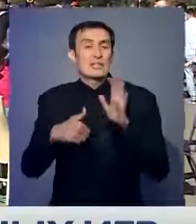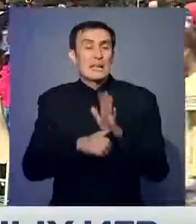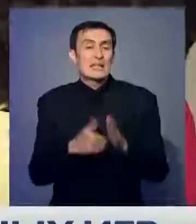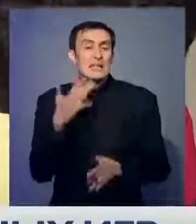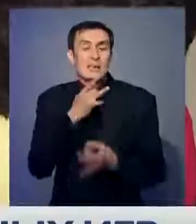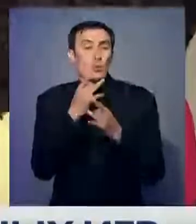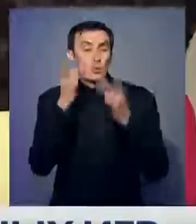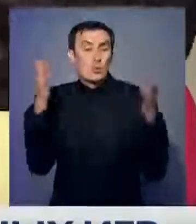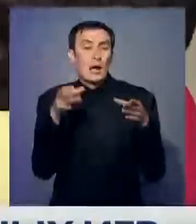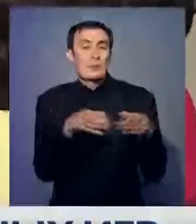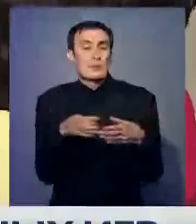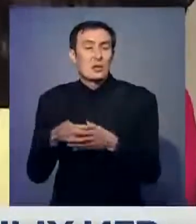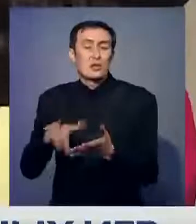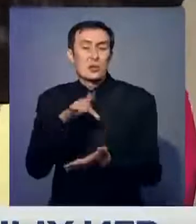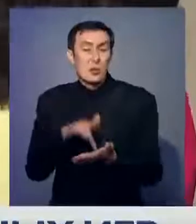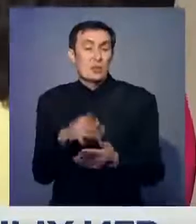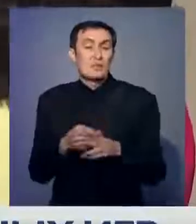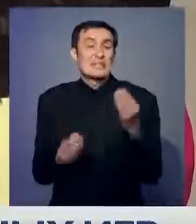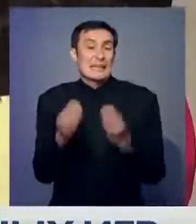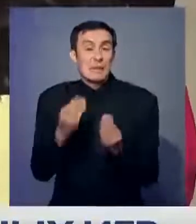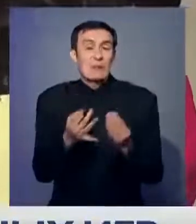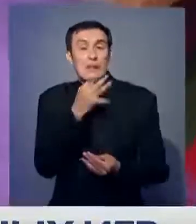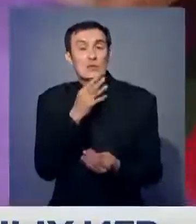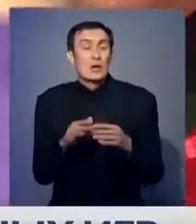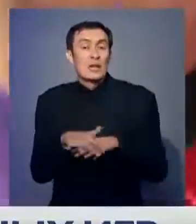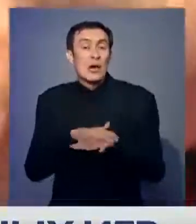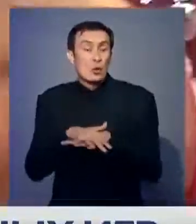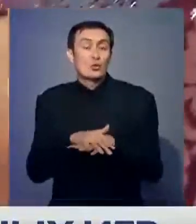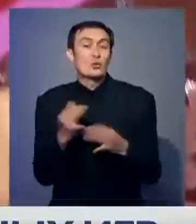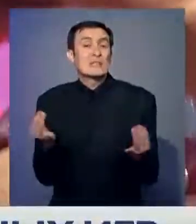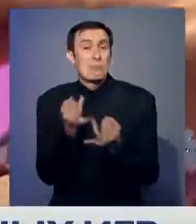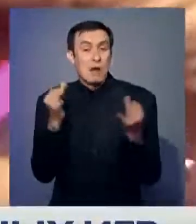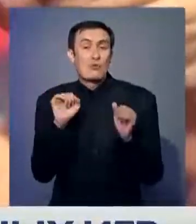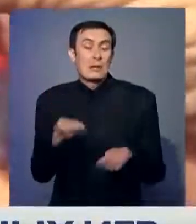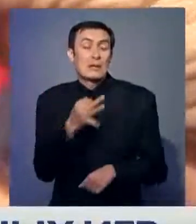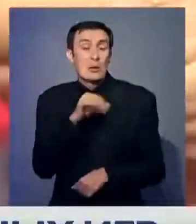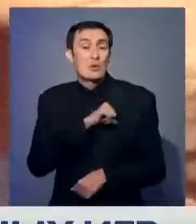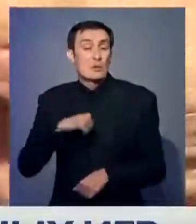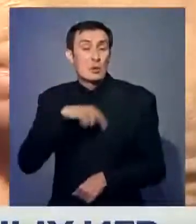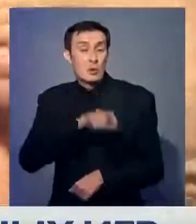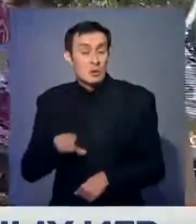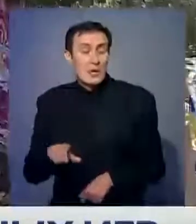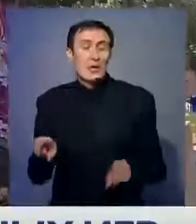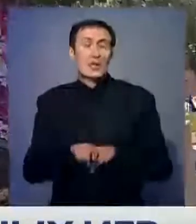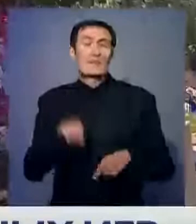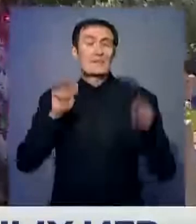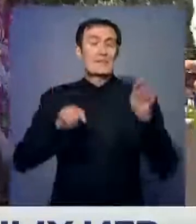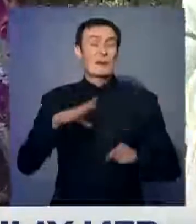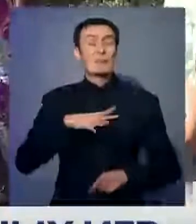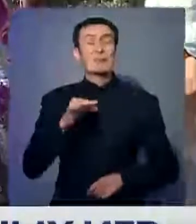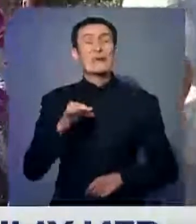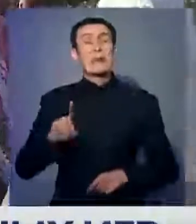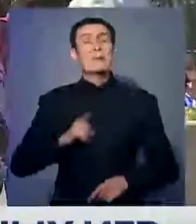16 этнокультурных объединений города. Причем сыграть понравившуюся народную забаву могли и зрители. Кроме того, в рамках фестиваля